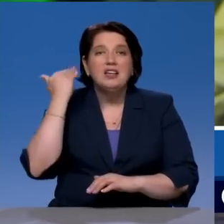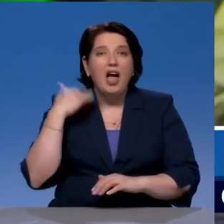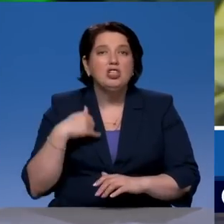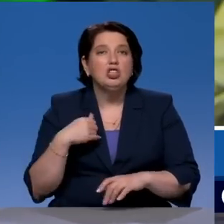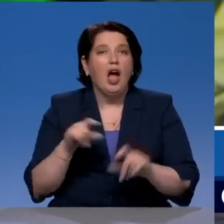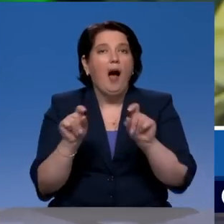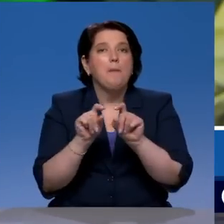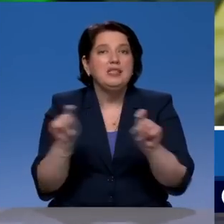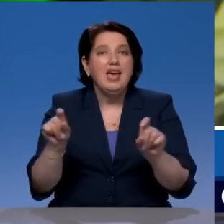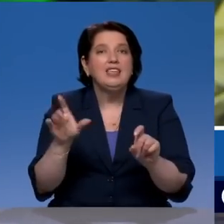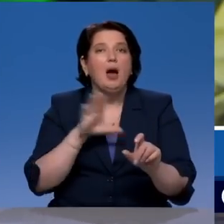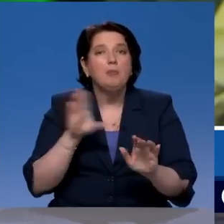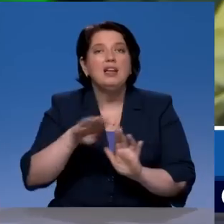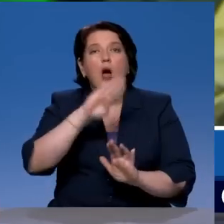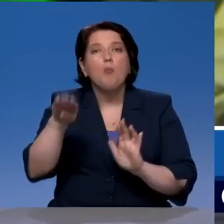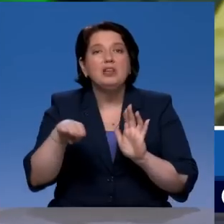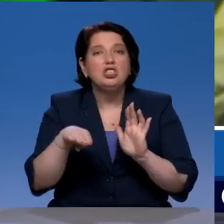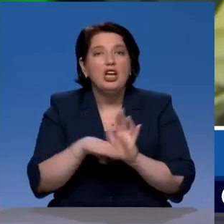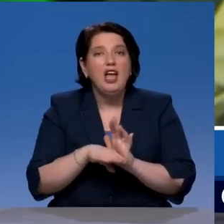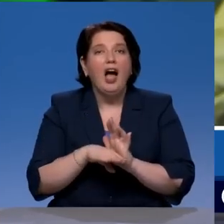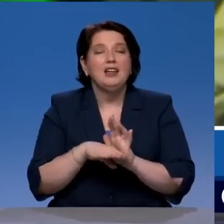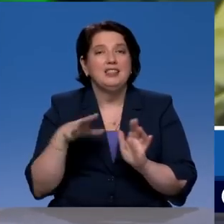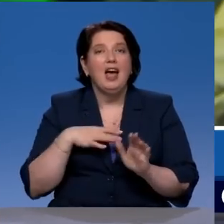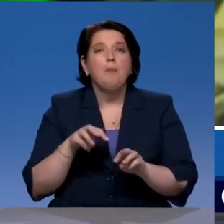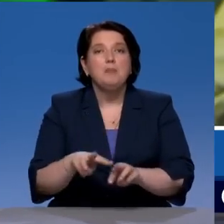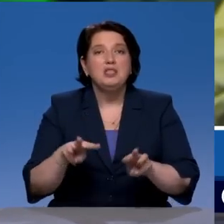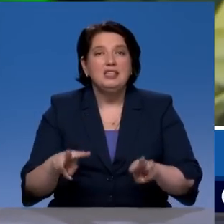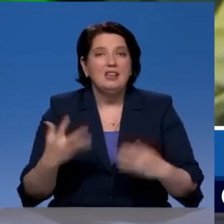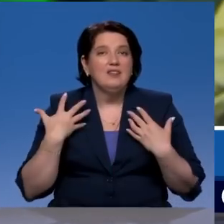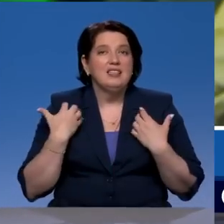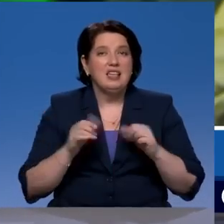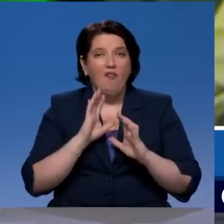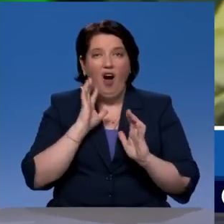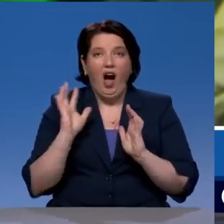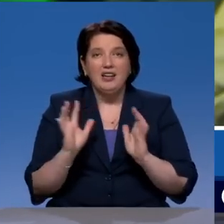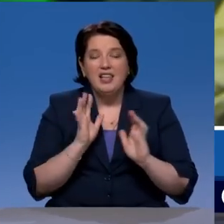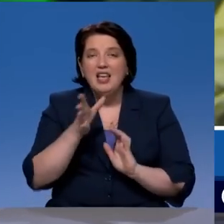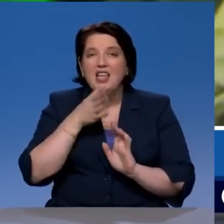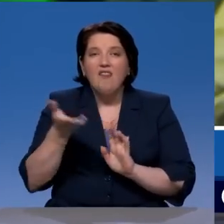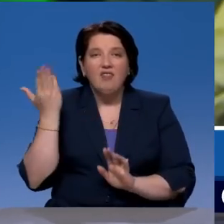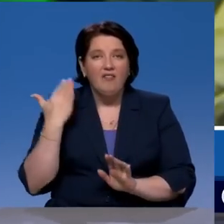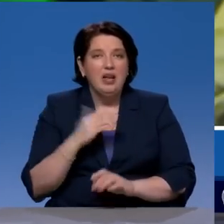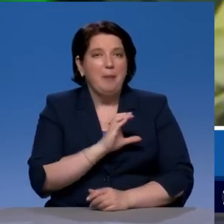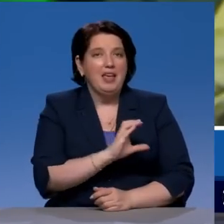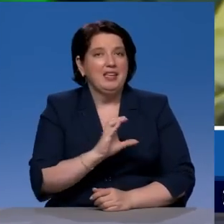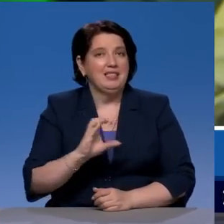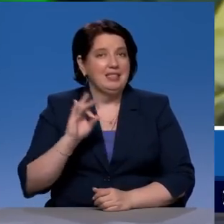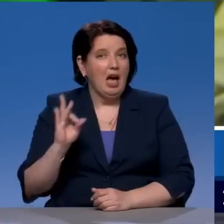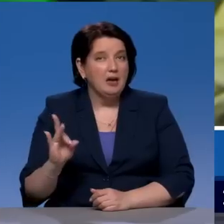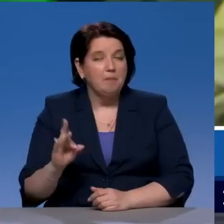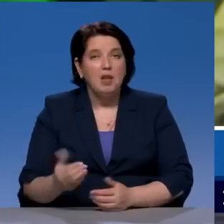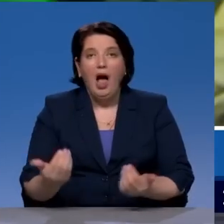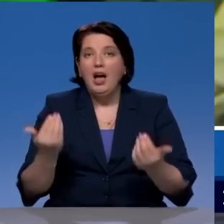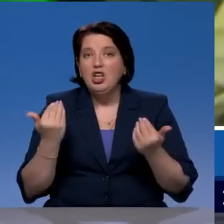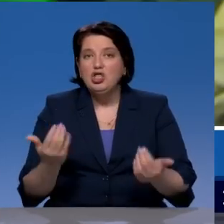управлением Минздрава, было центральное аптечное такое управление в этот период СССР, а на сегодняшний день они